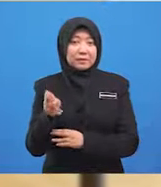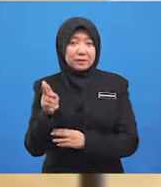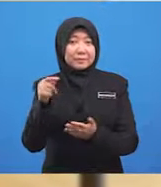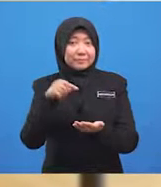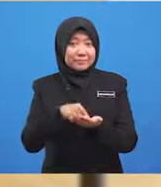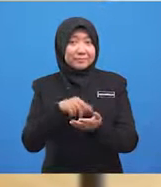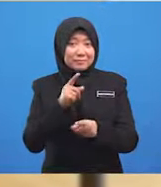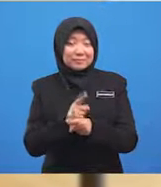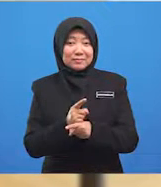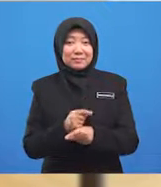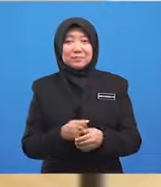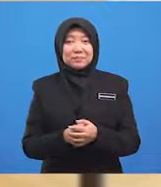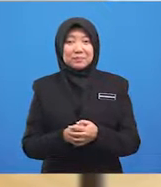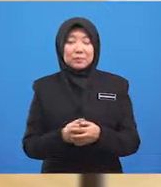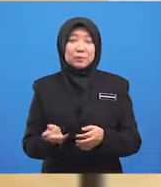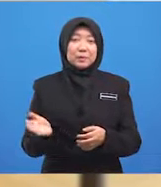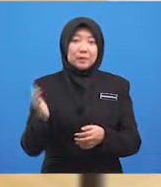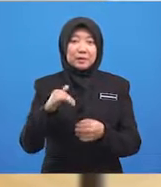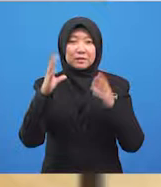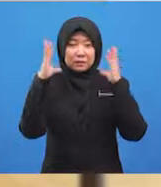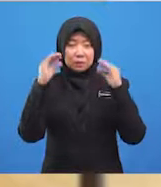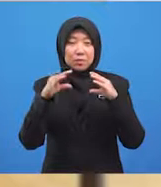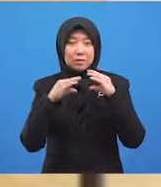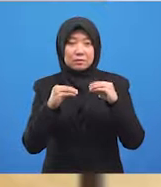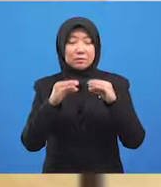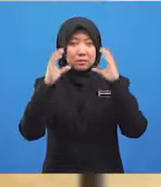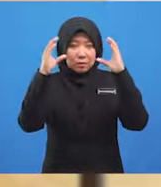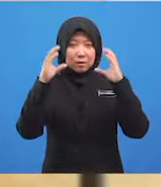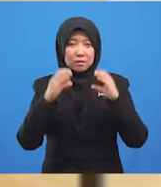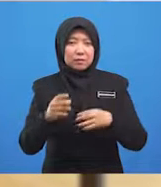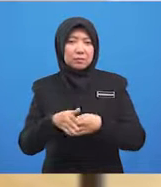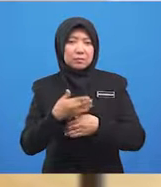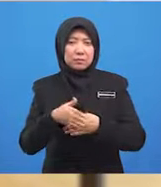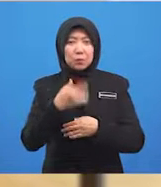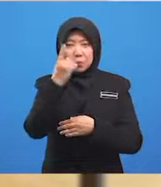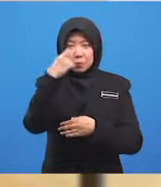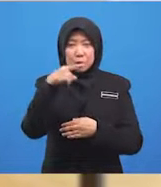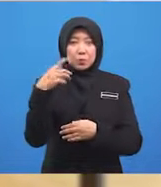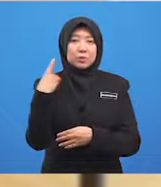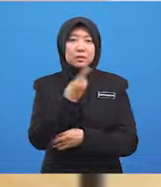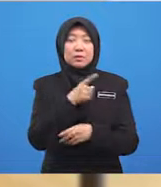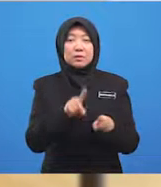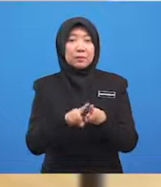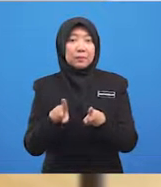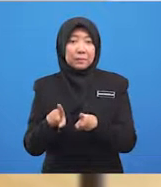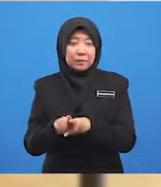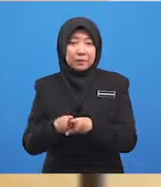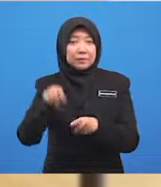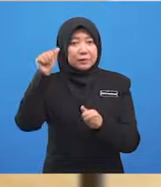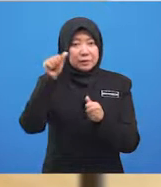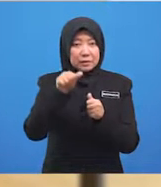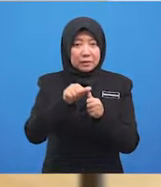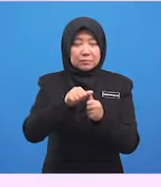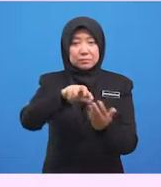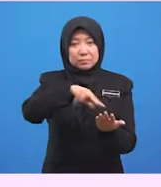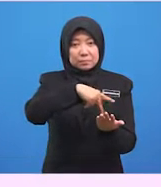kayak Mari cego ajar cara mudah untuk kita sama-sama menghindar melalui